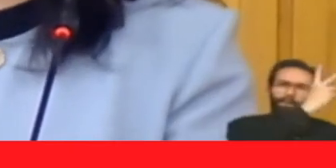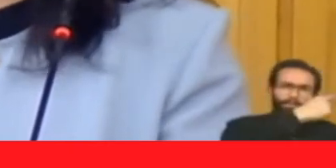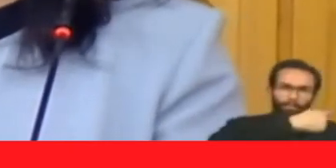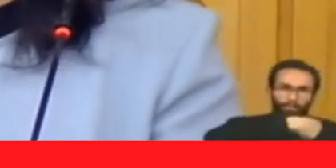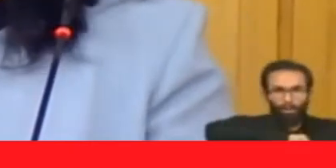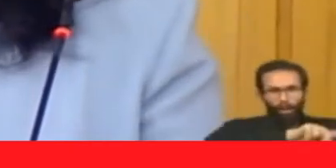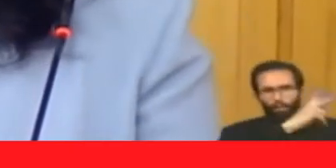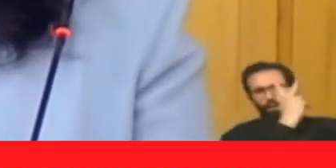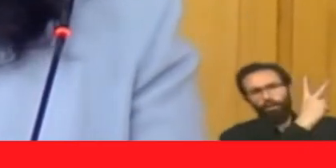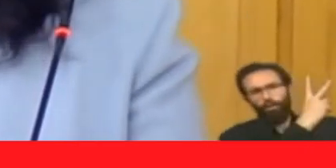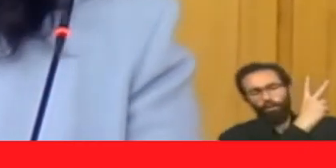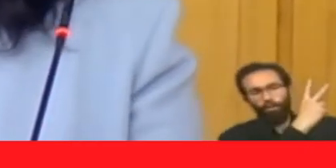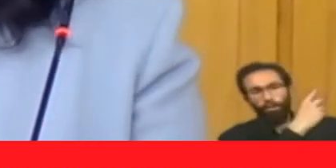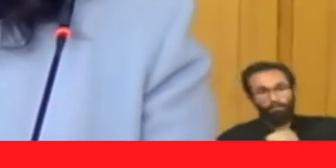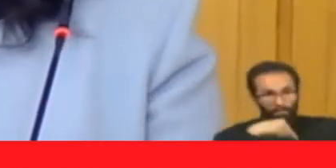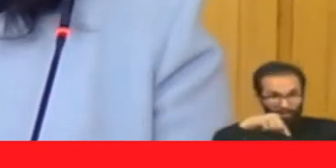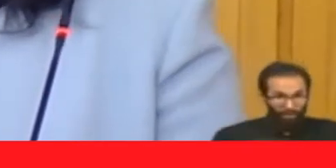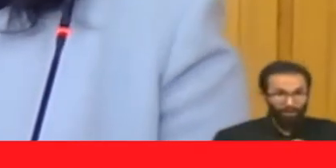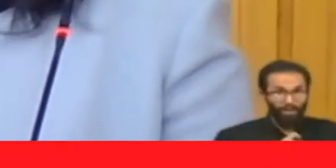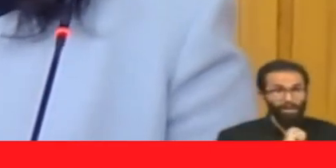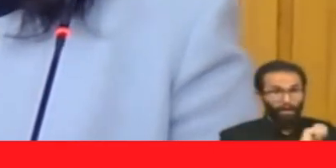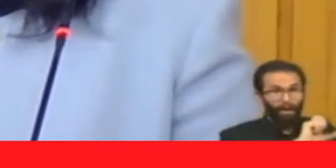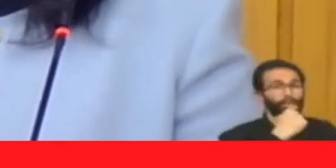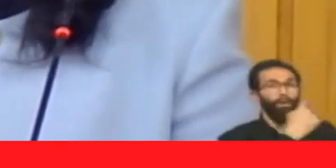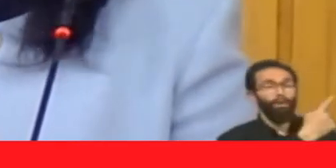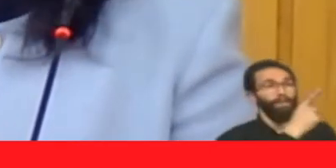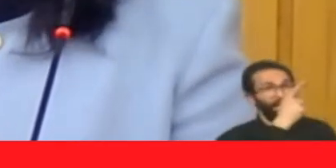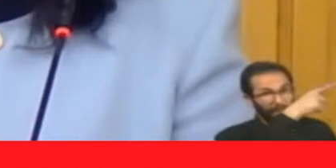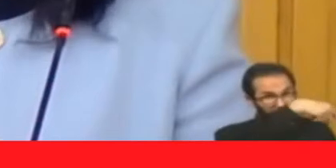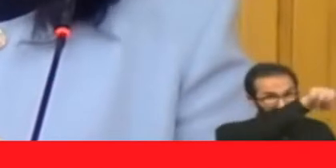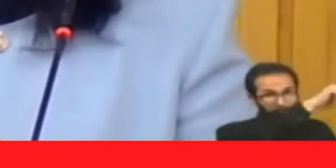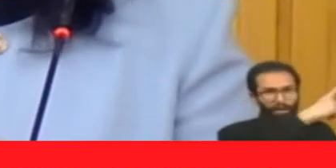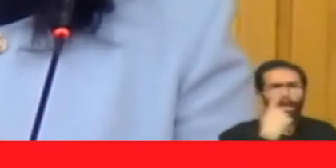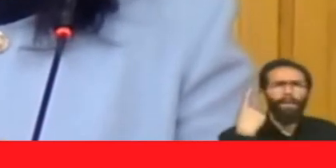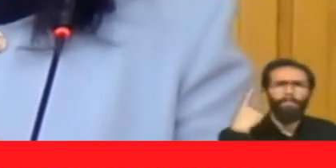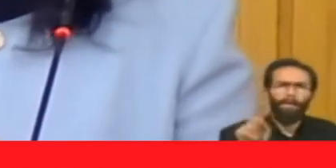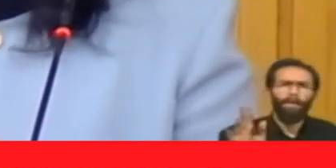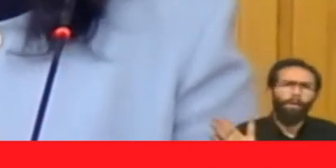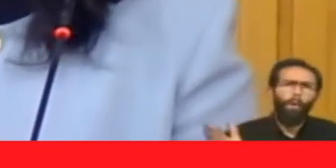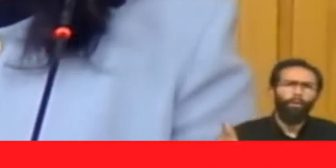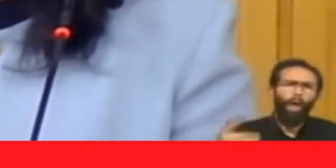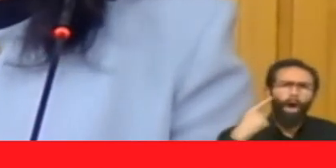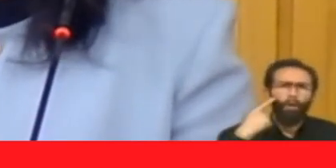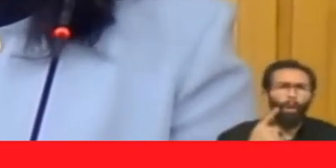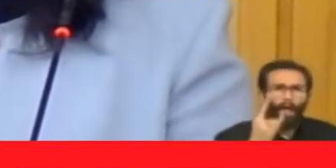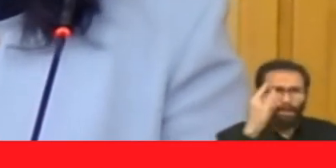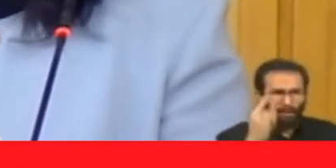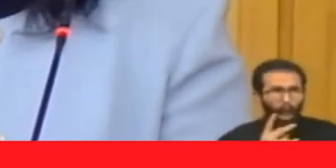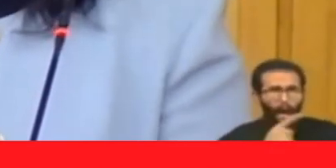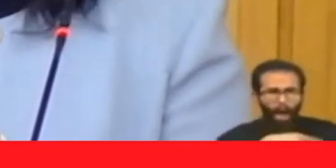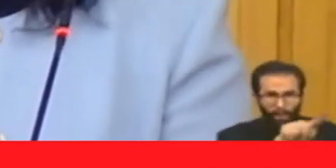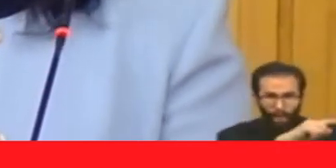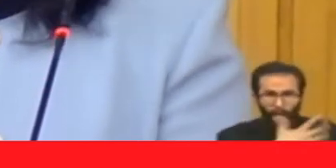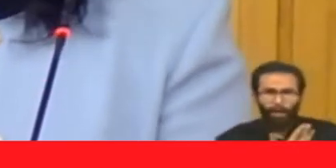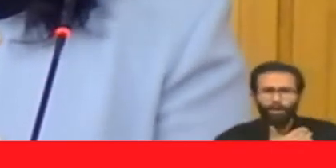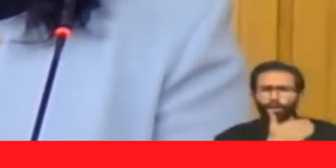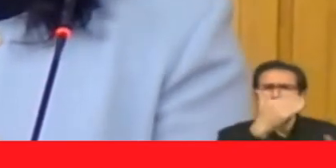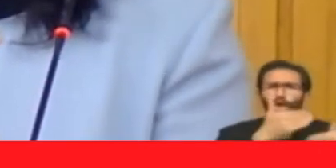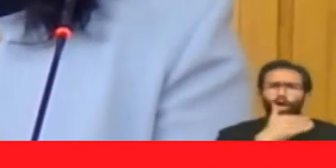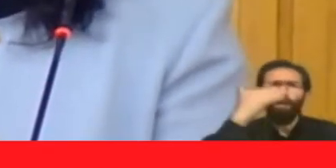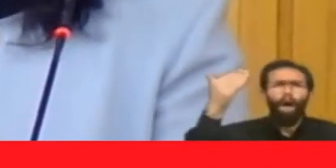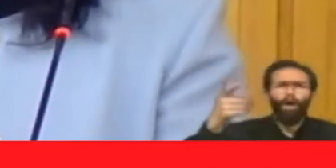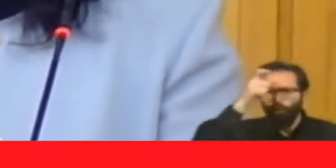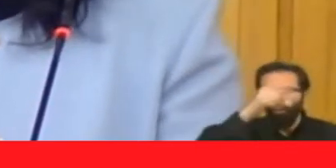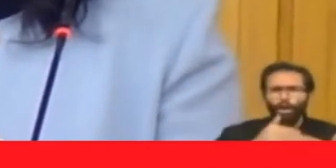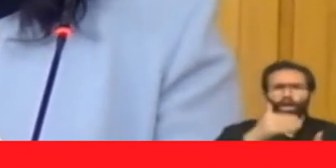Bin odalı sarayınızda, başka yerlerde, içeride, dışarıda istiflediğiniz paraları siz